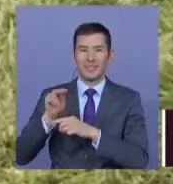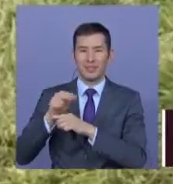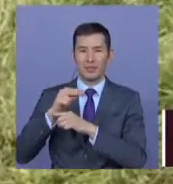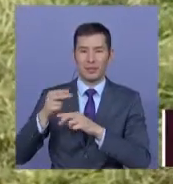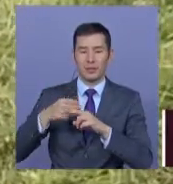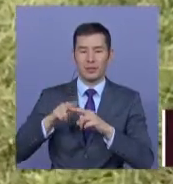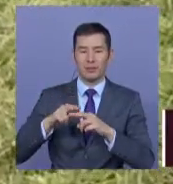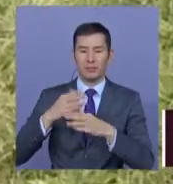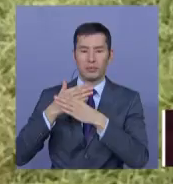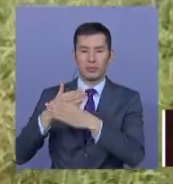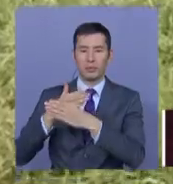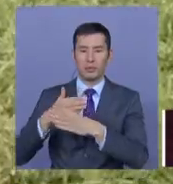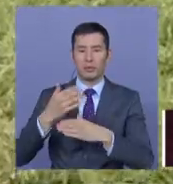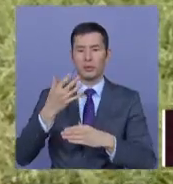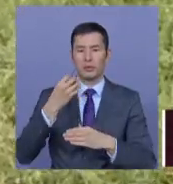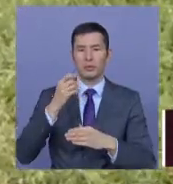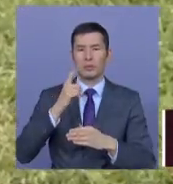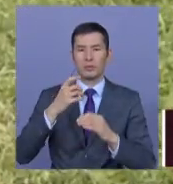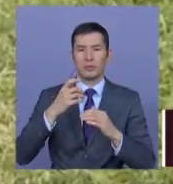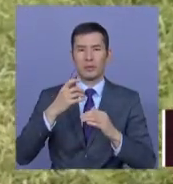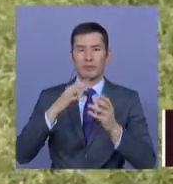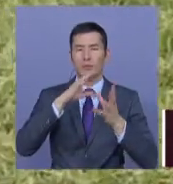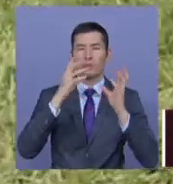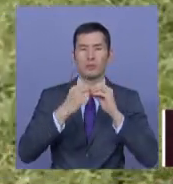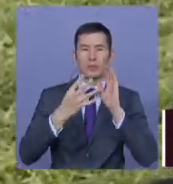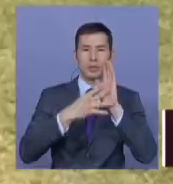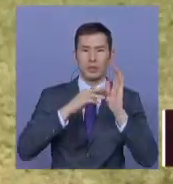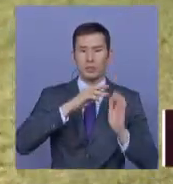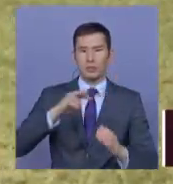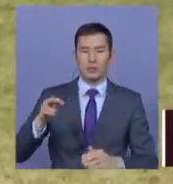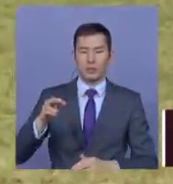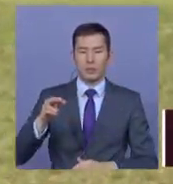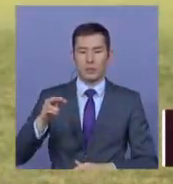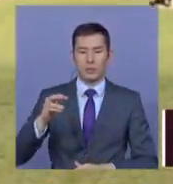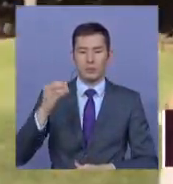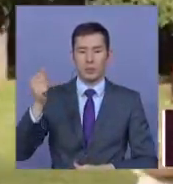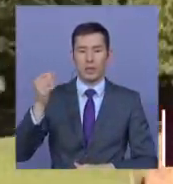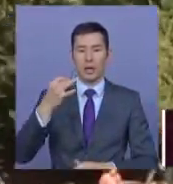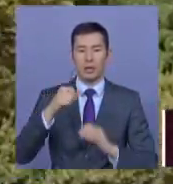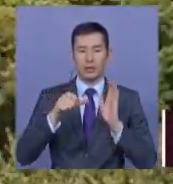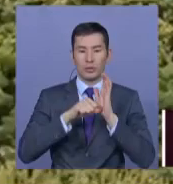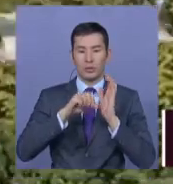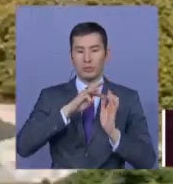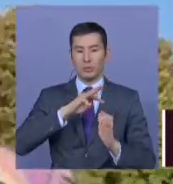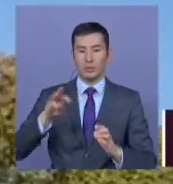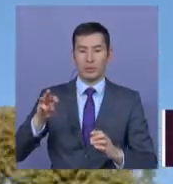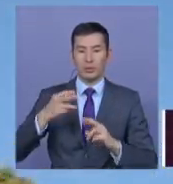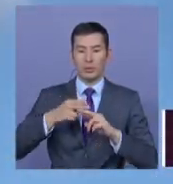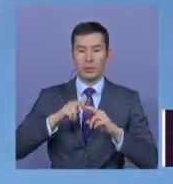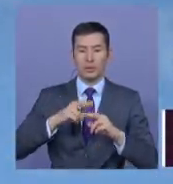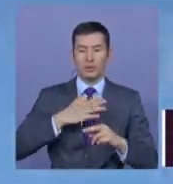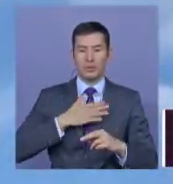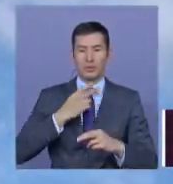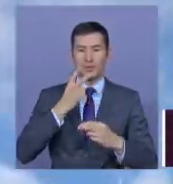көрмей қалған жеткіншекке 9 миллион 700 мың теңге берілген. Ал артылған 6 миллионнан астам теңгені біздің арнадан шыққан материалдан кейін Заңғардың